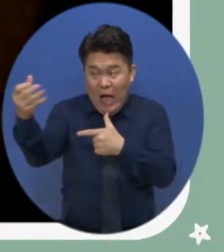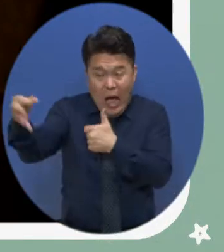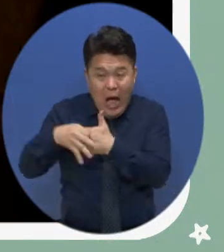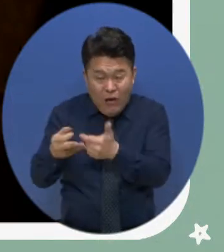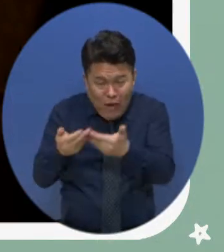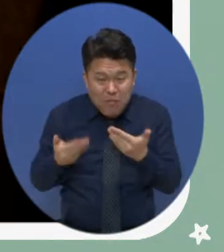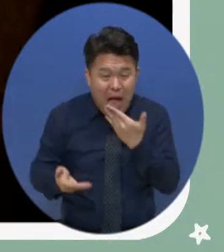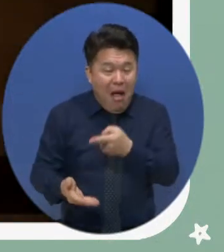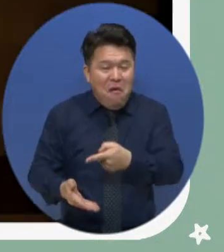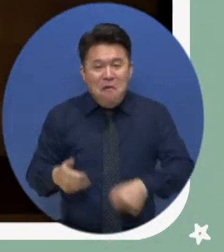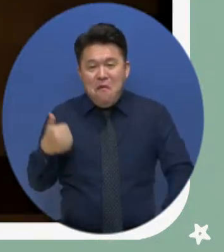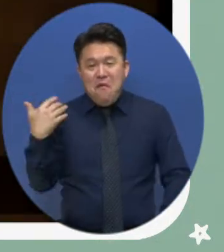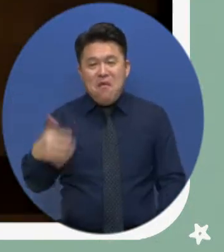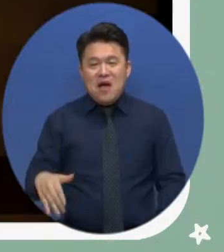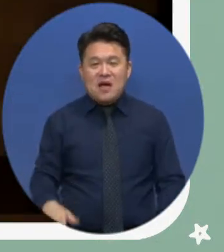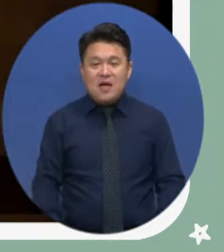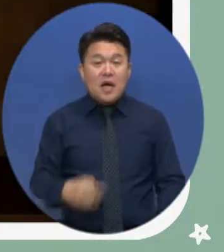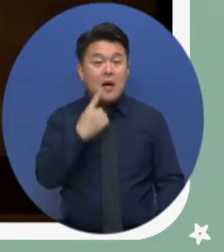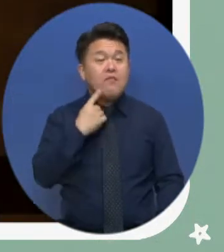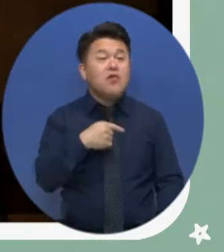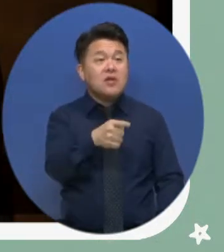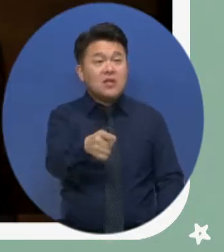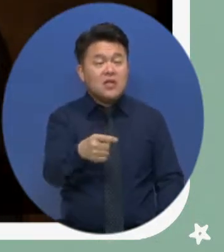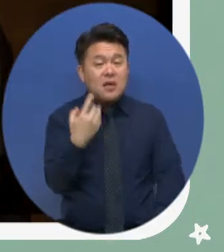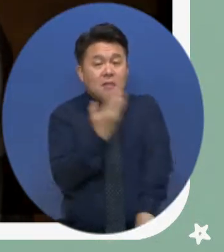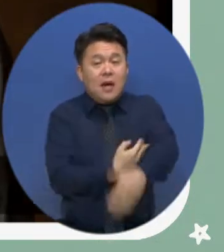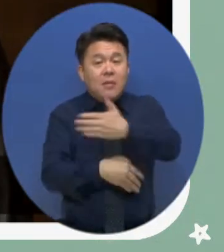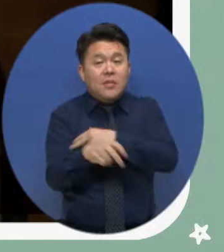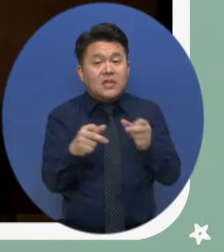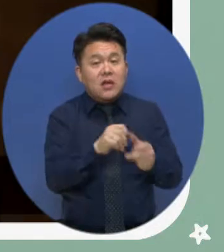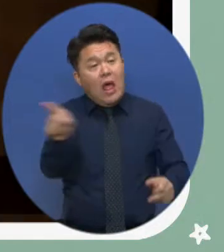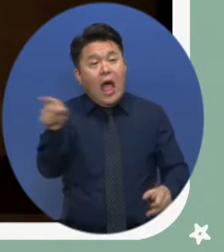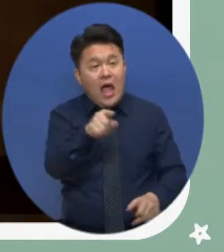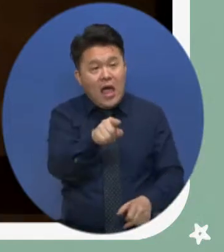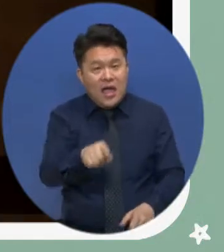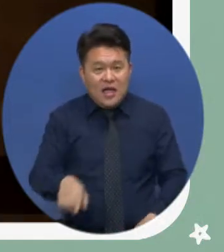나와. 아이, 그렇게 좋으면 니들 장애인 하던가.